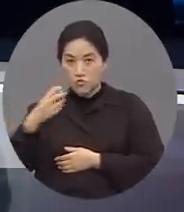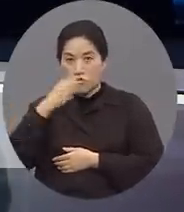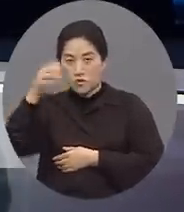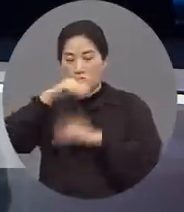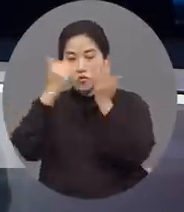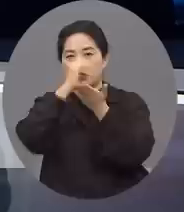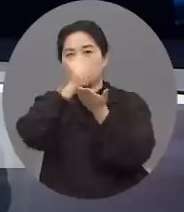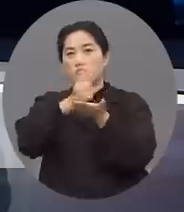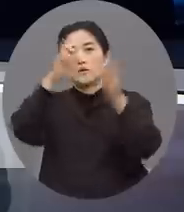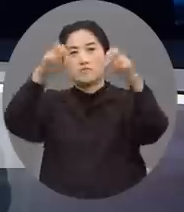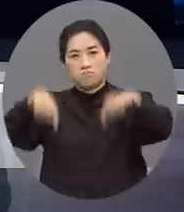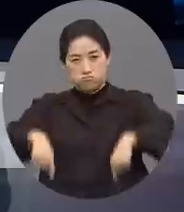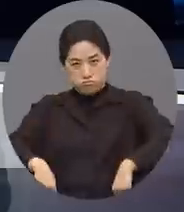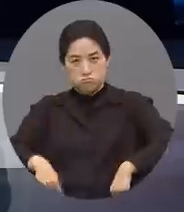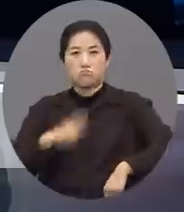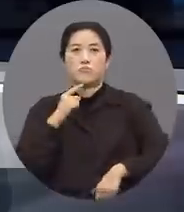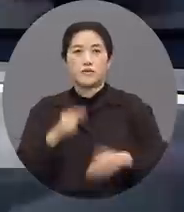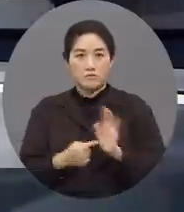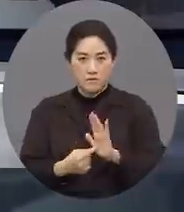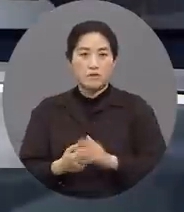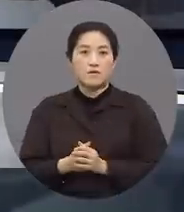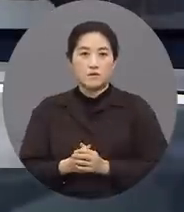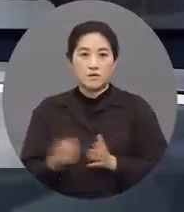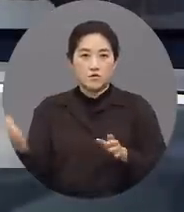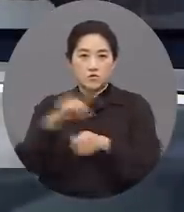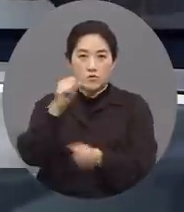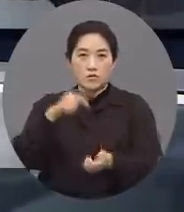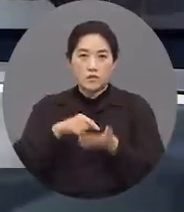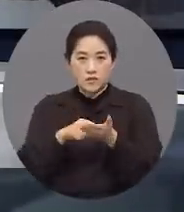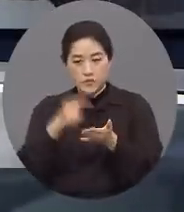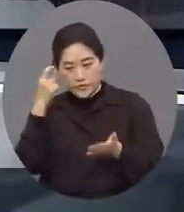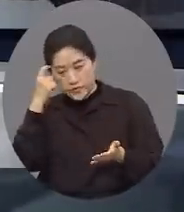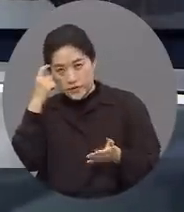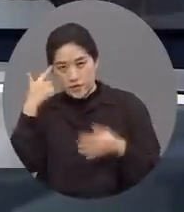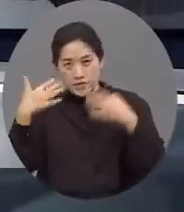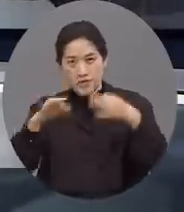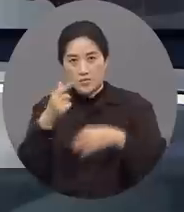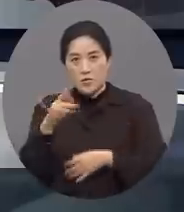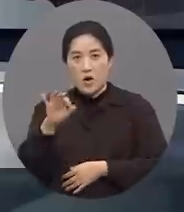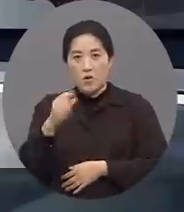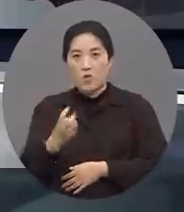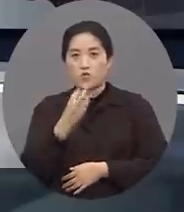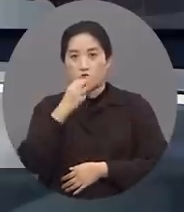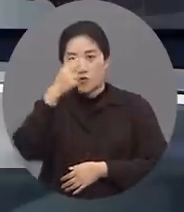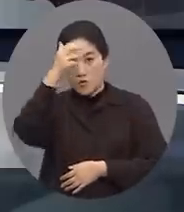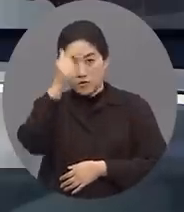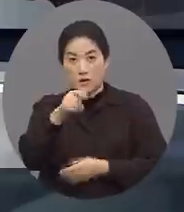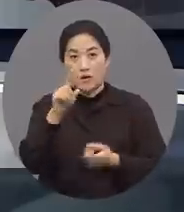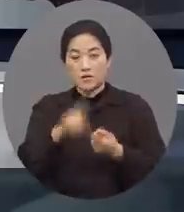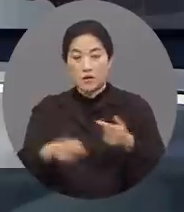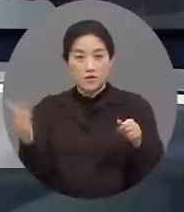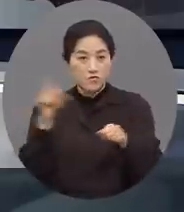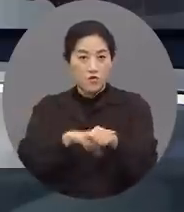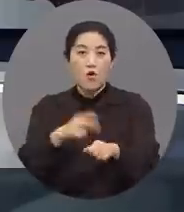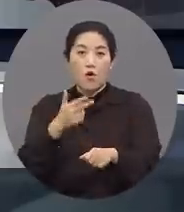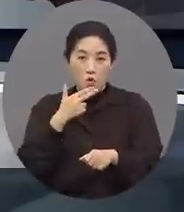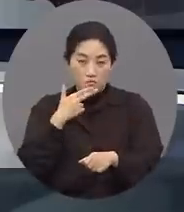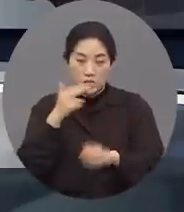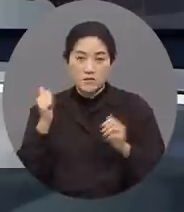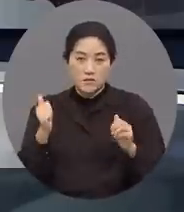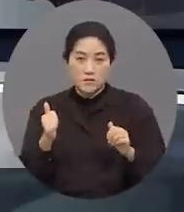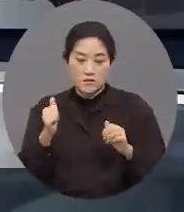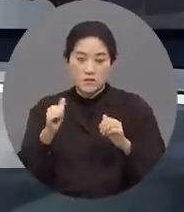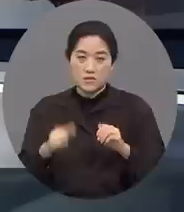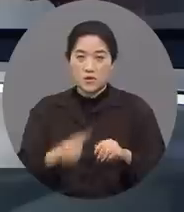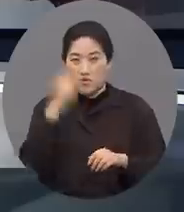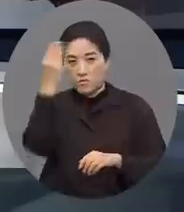사실상 가닥을 잡았습니다. 구속영장 신청을 검토하던 김광호 서울경찰청장에 대해서도 불구속 상태로